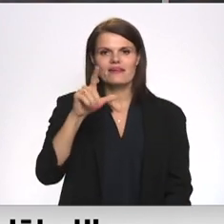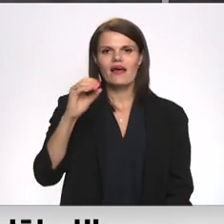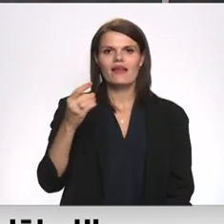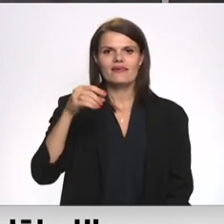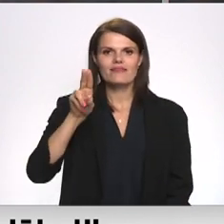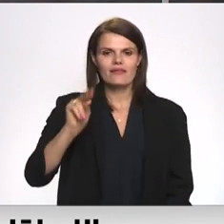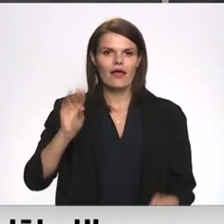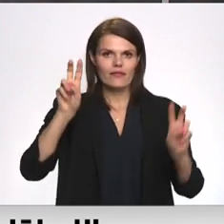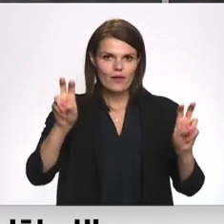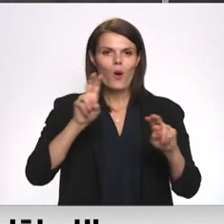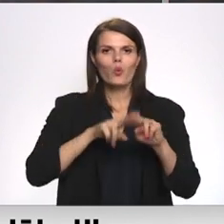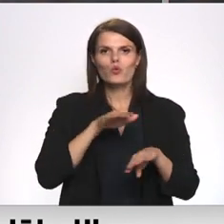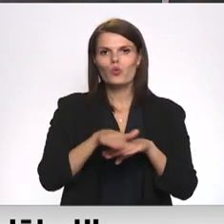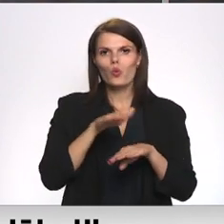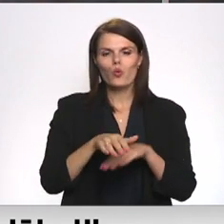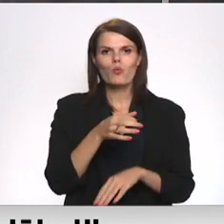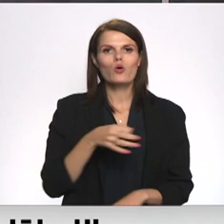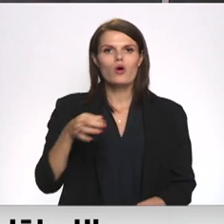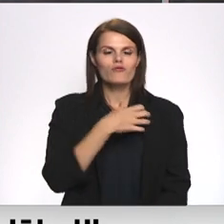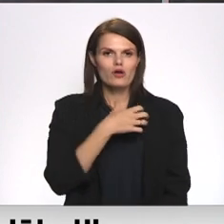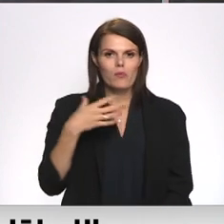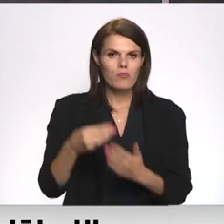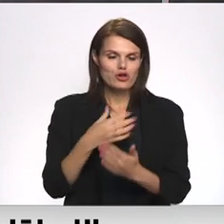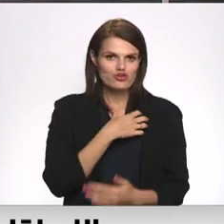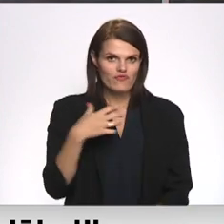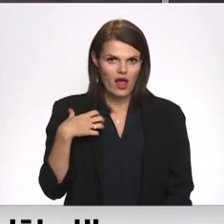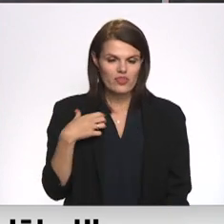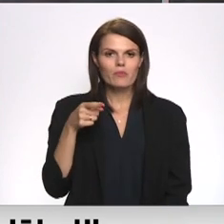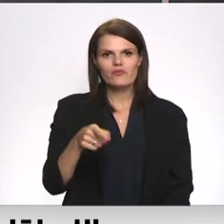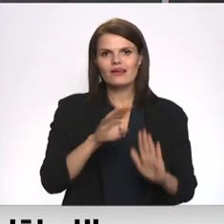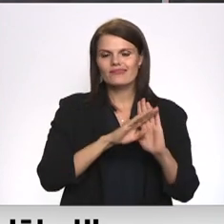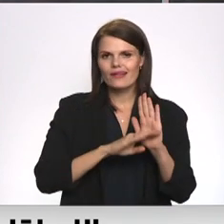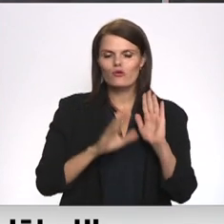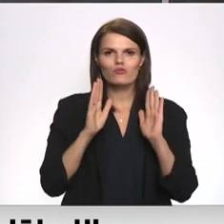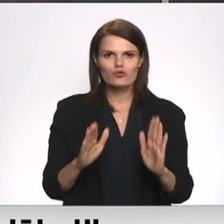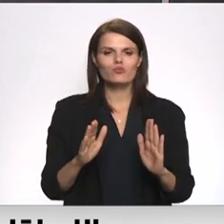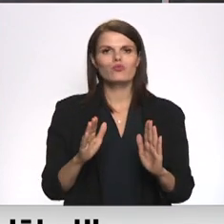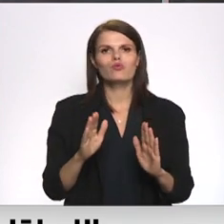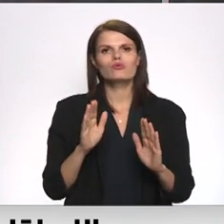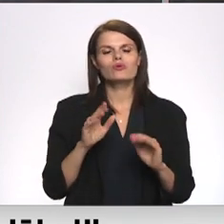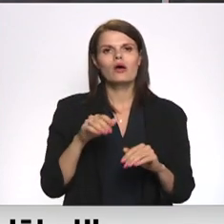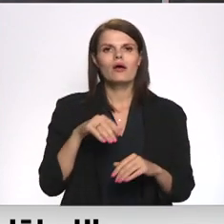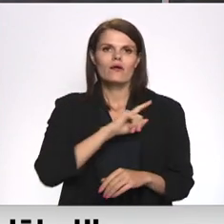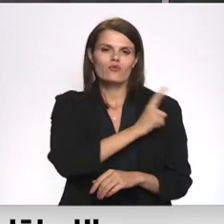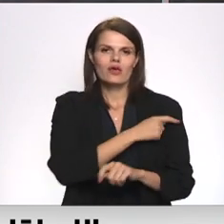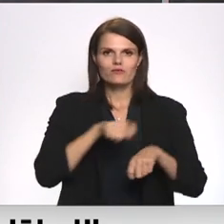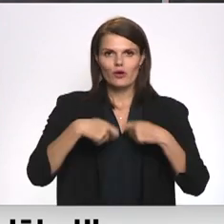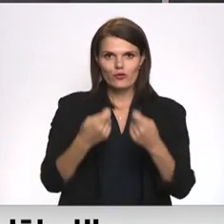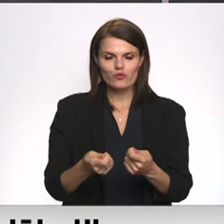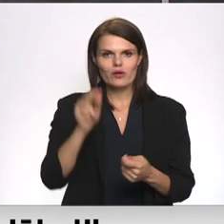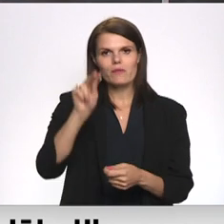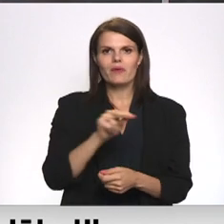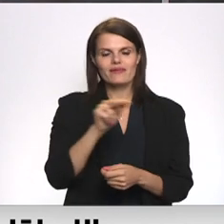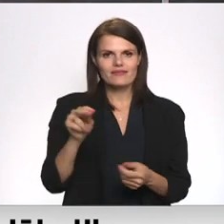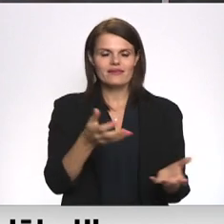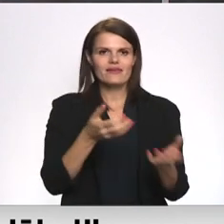novada pašvaldība. Likums noteiks kultūras pieminekļu uzturēšanas kārtību, kā arī paredzēs iespēju Lestenes baznīcai un memoriālam novirzīt